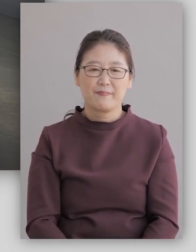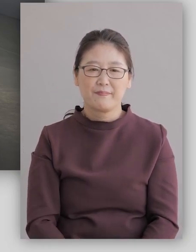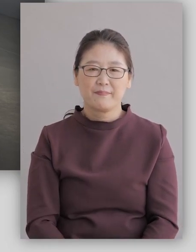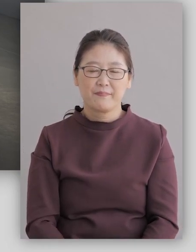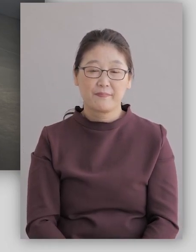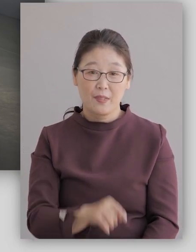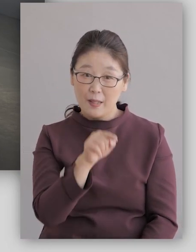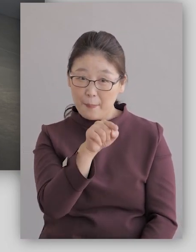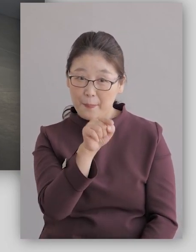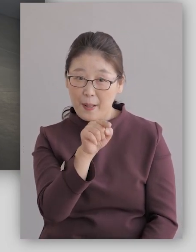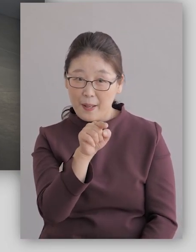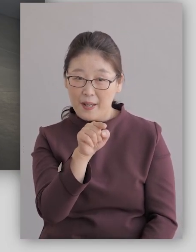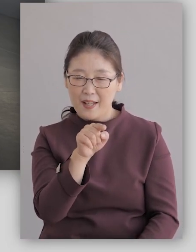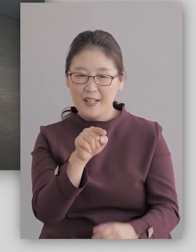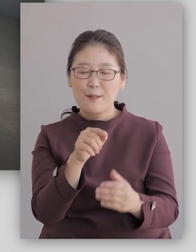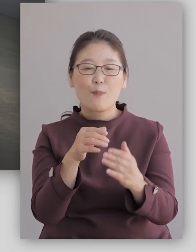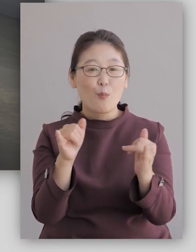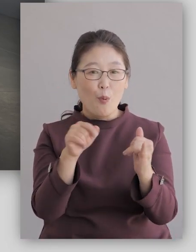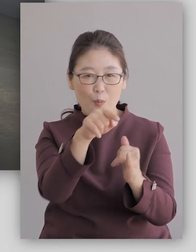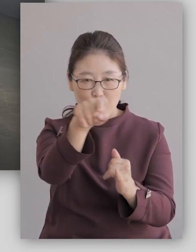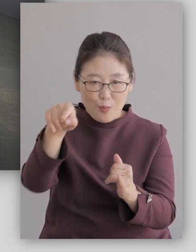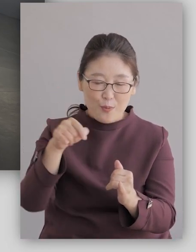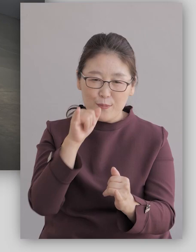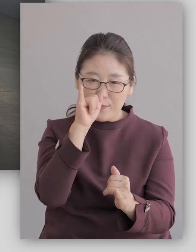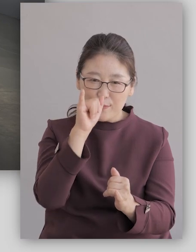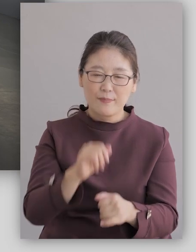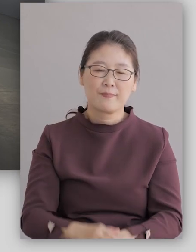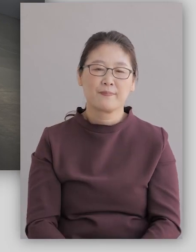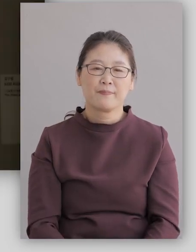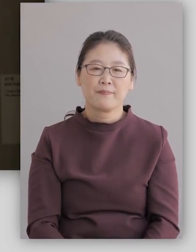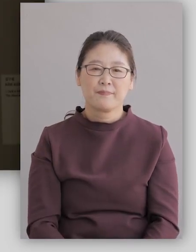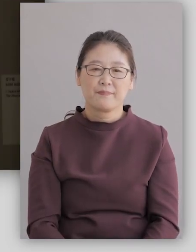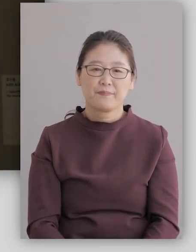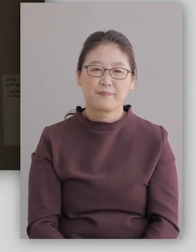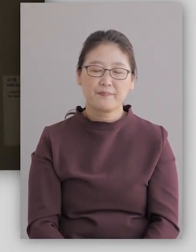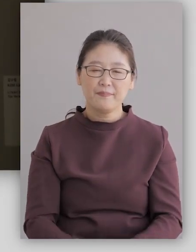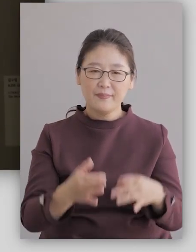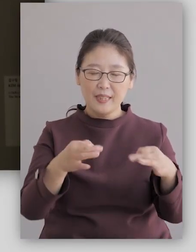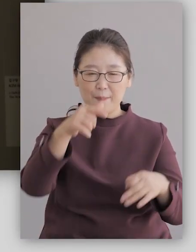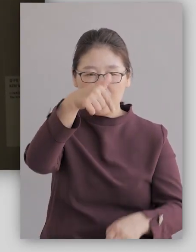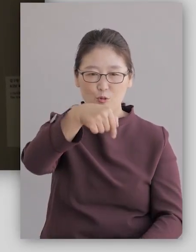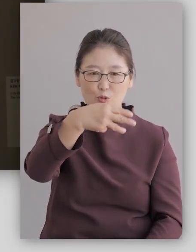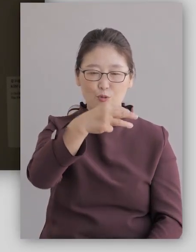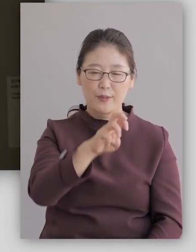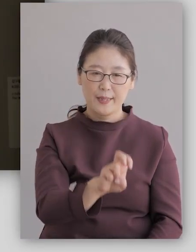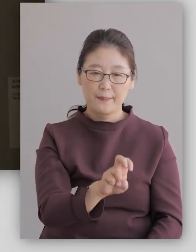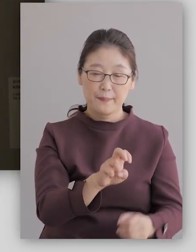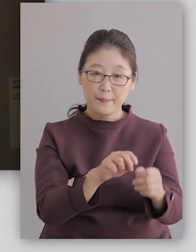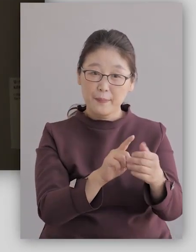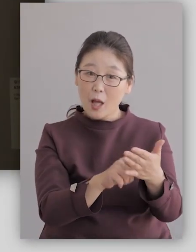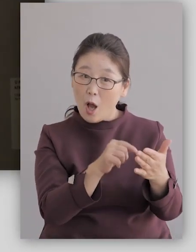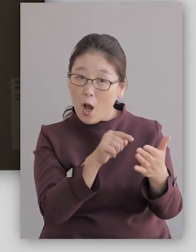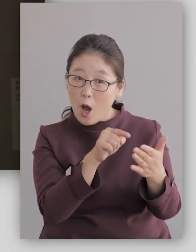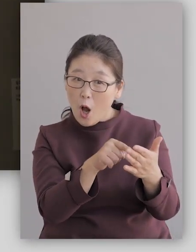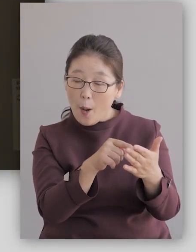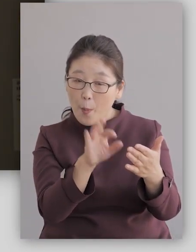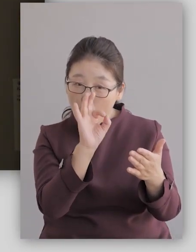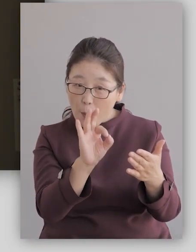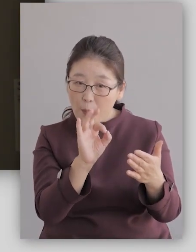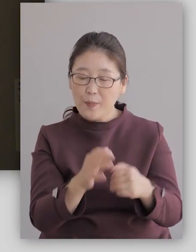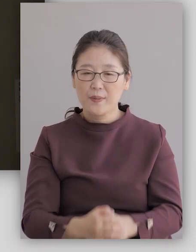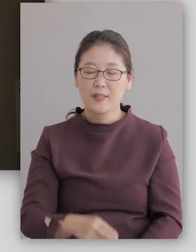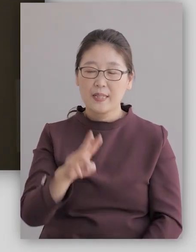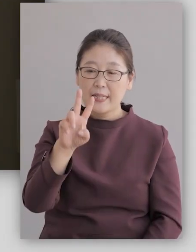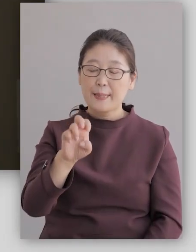보여주고 있는 작가이자 작품들이라고 할 수 있습니다. 김구림 작가님의 작품을 보시면